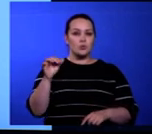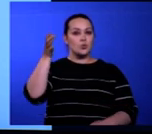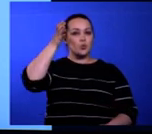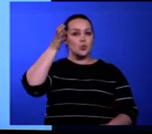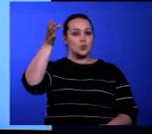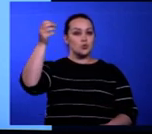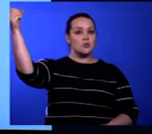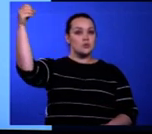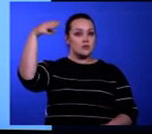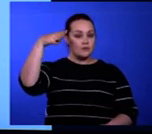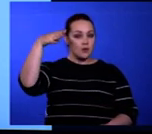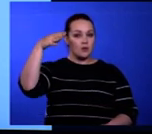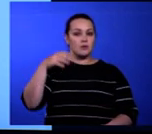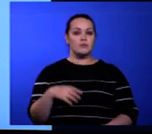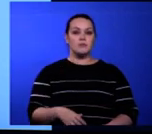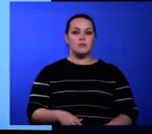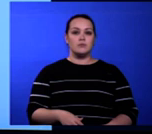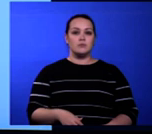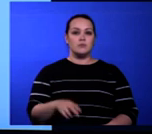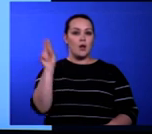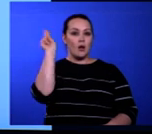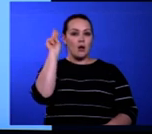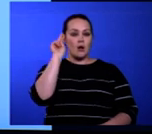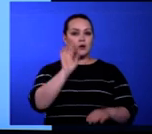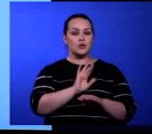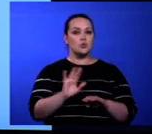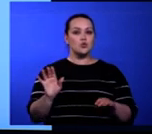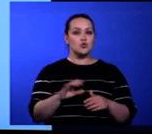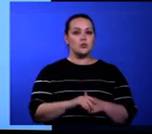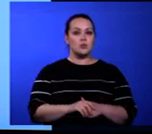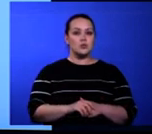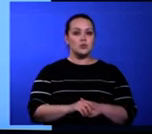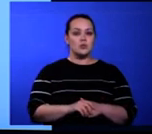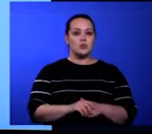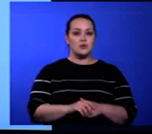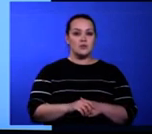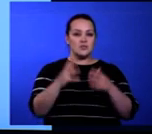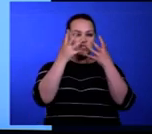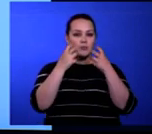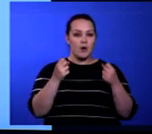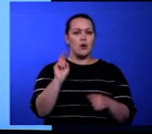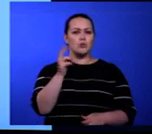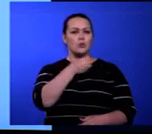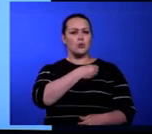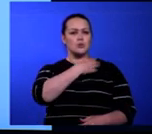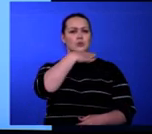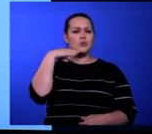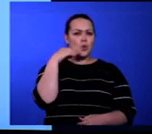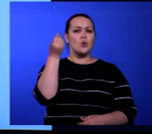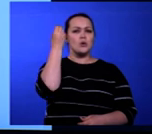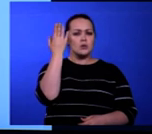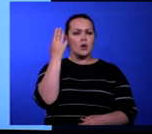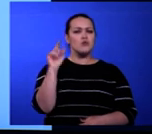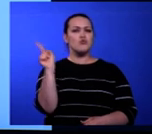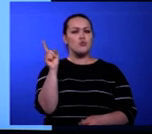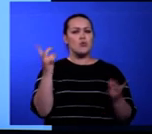свет, а не учение. Совершенно верно, тьма. Кто хочет много знать, тому надо